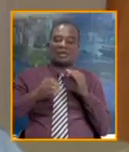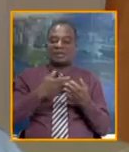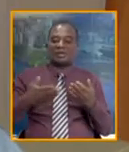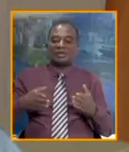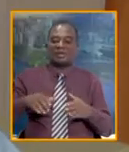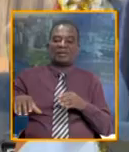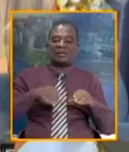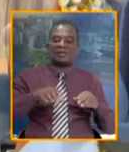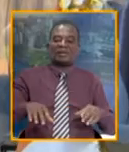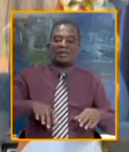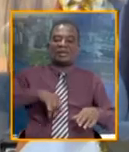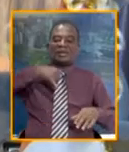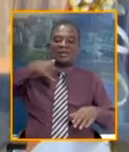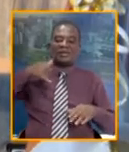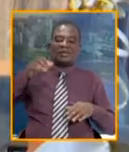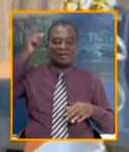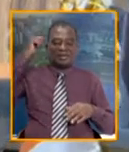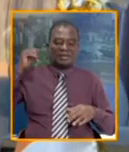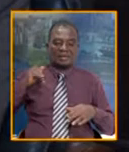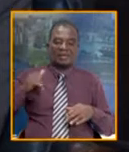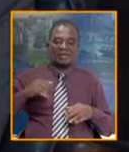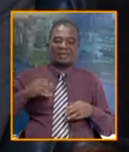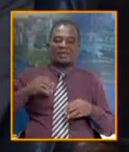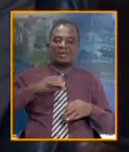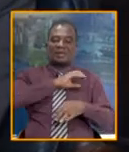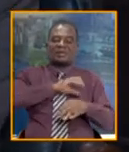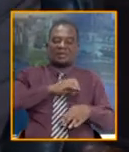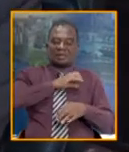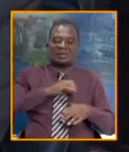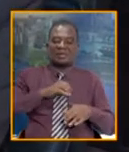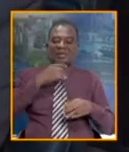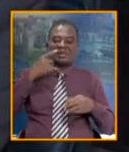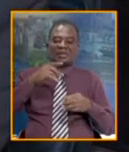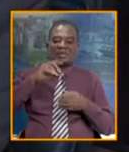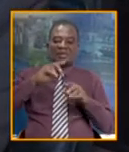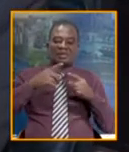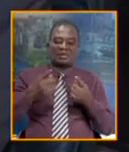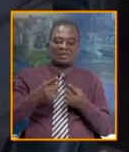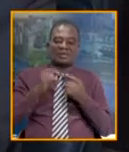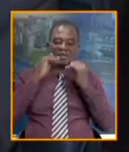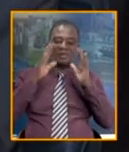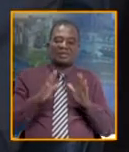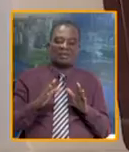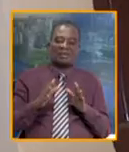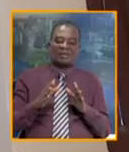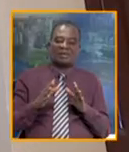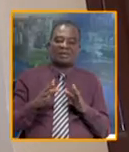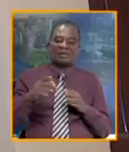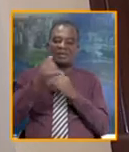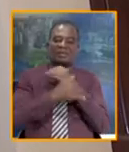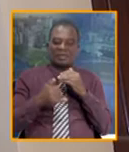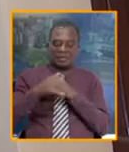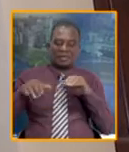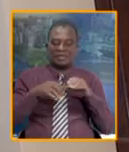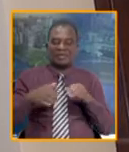fait la fierté du consul Victor Akissé, c'est bien le comportement irréprochable de ses compatriotes au Niger. Le pays